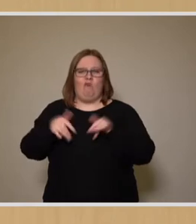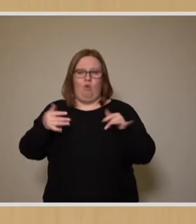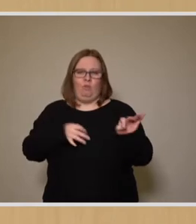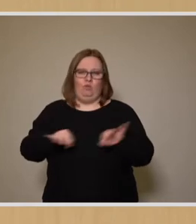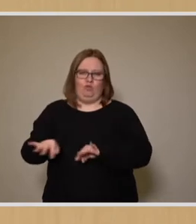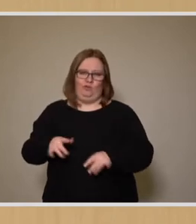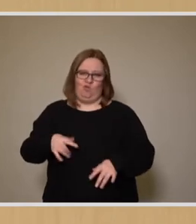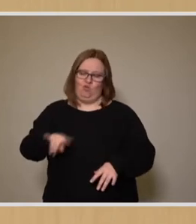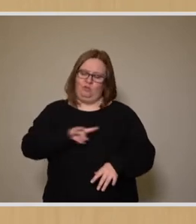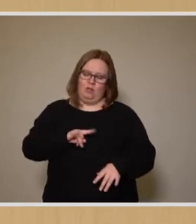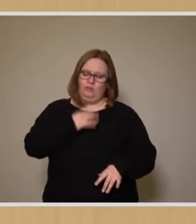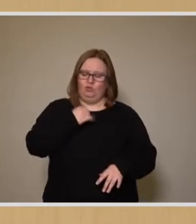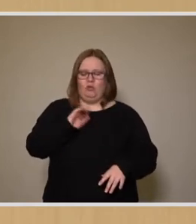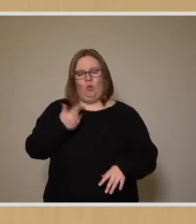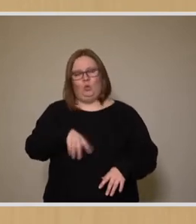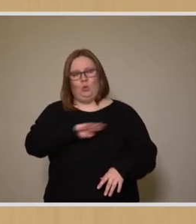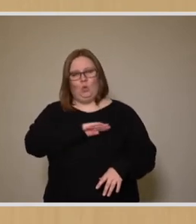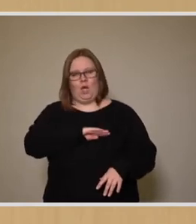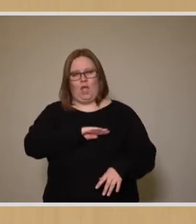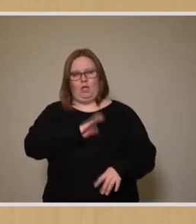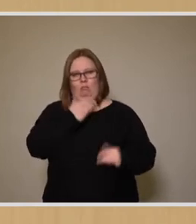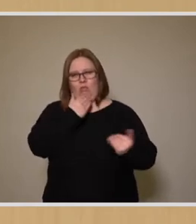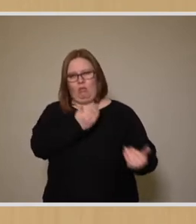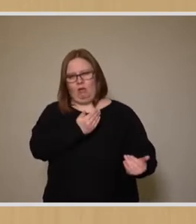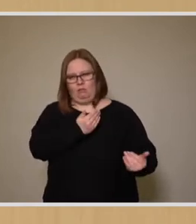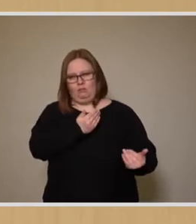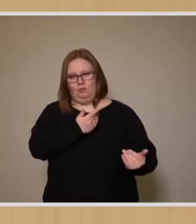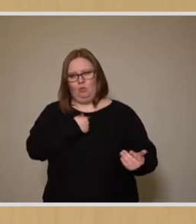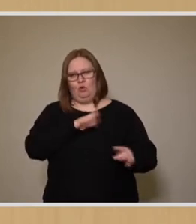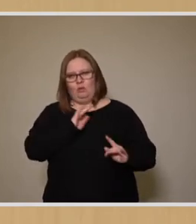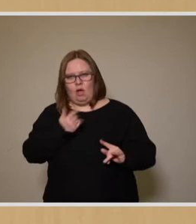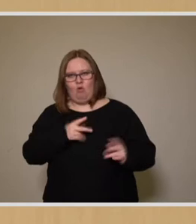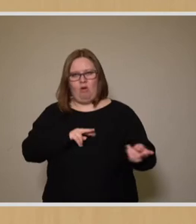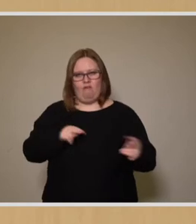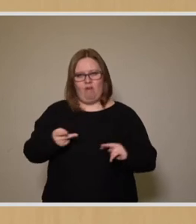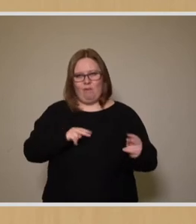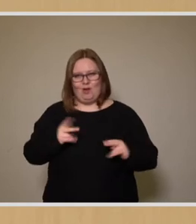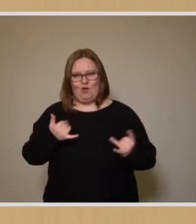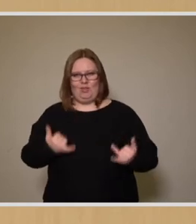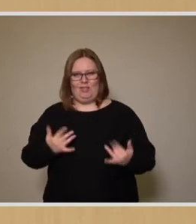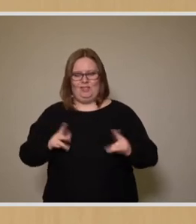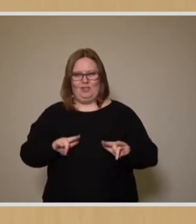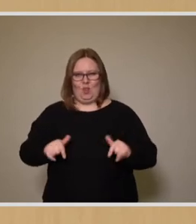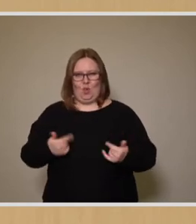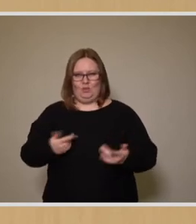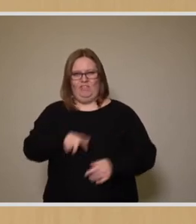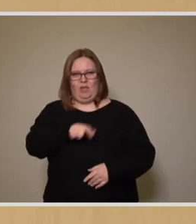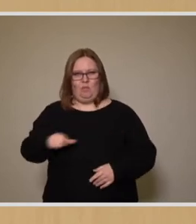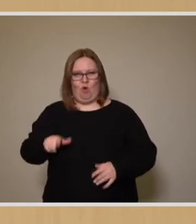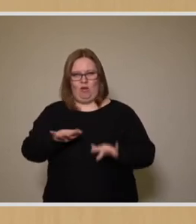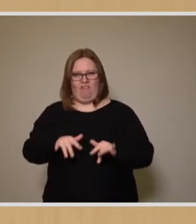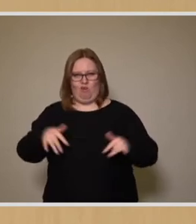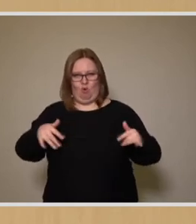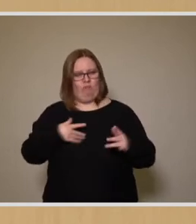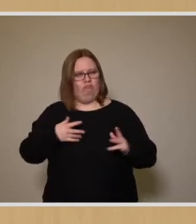möchte mich da beim Kollegen Kühn bedanken für die moderative Vermittlung, dass wir jetzt dazu kommen, dass dieses Bürgerforum